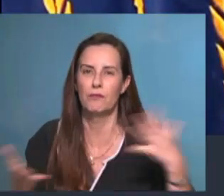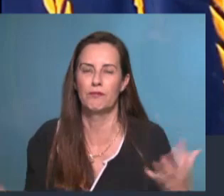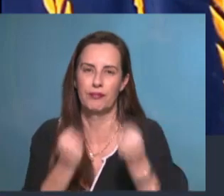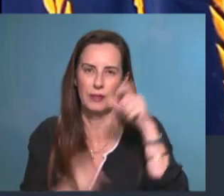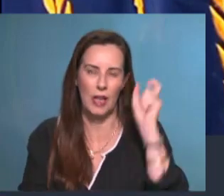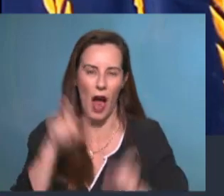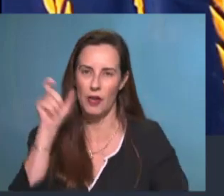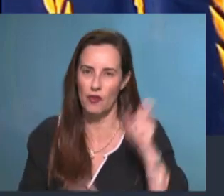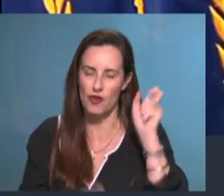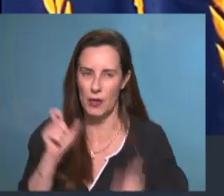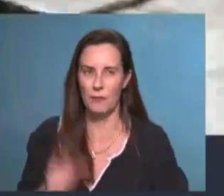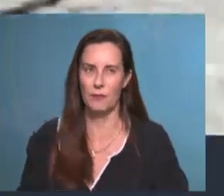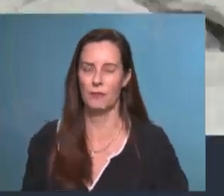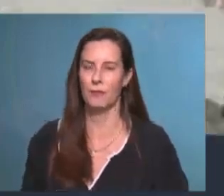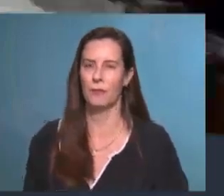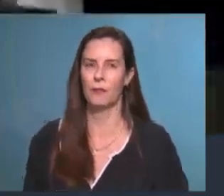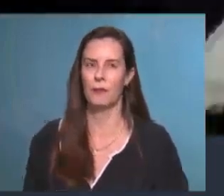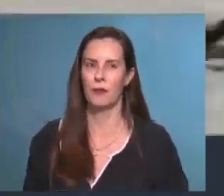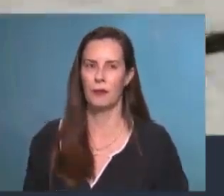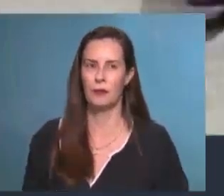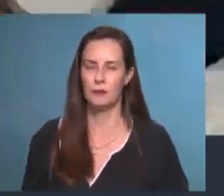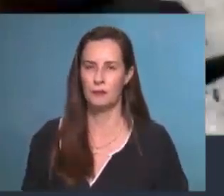dijangkau oleh tim SAR gabungan.